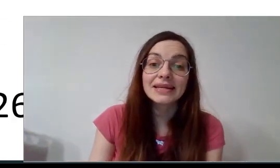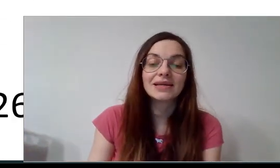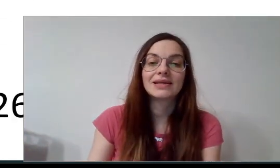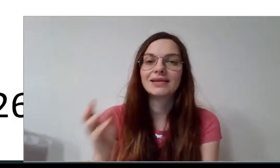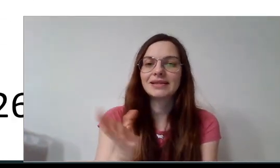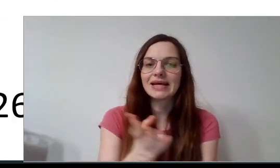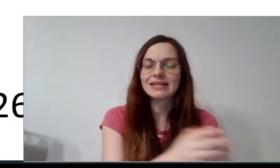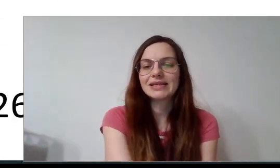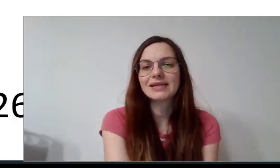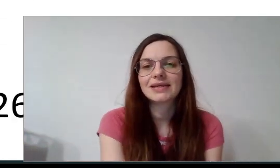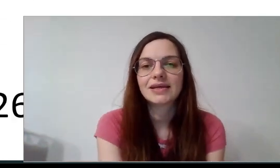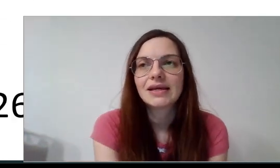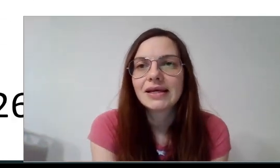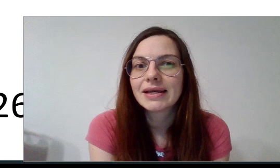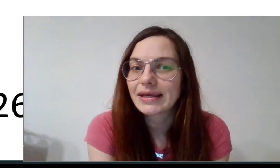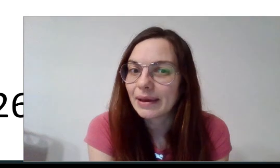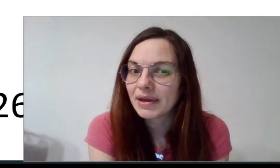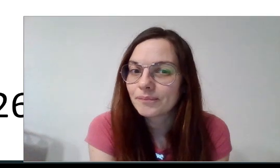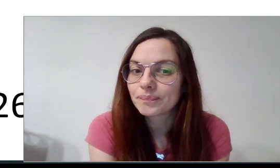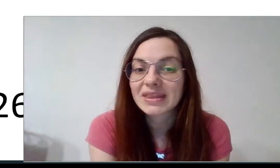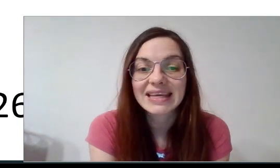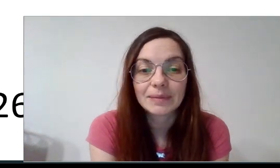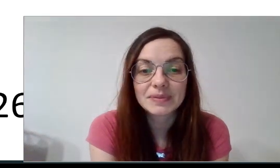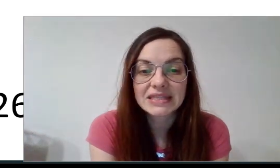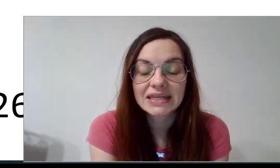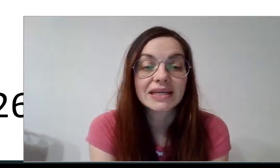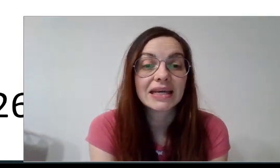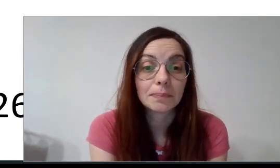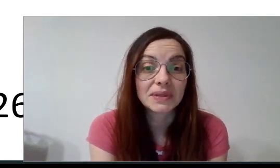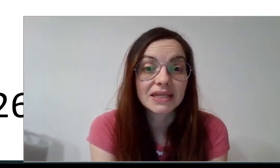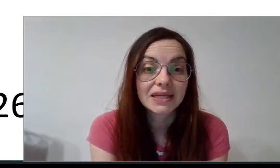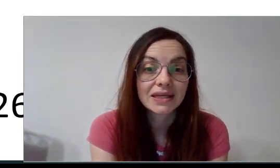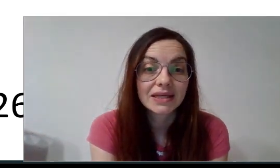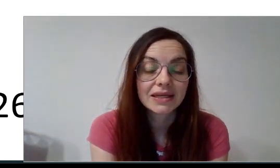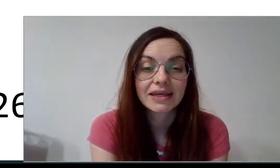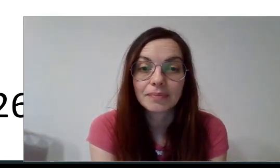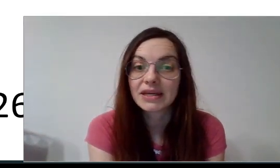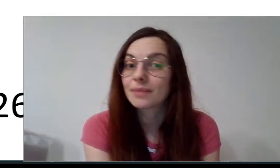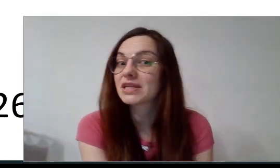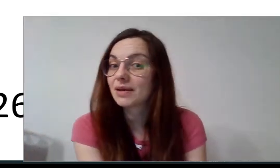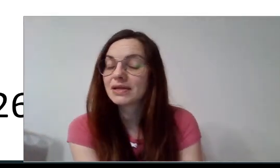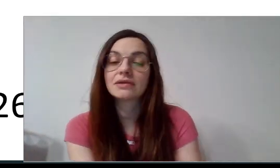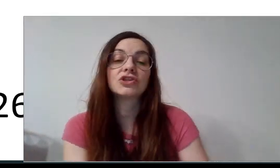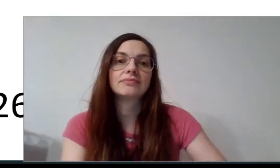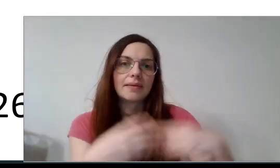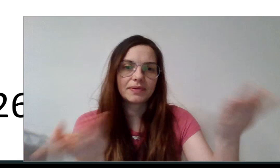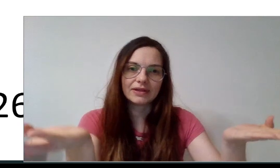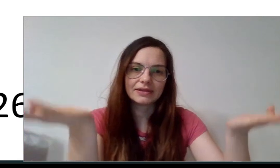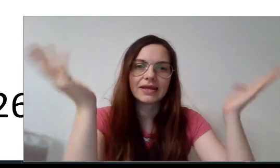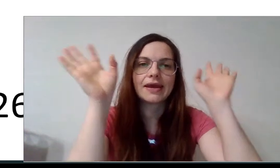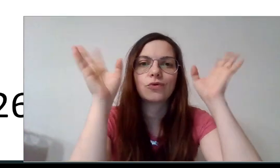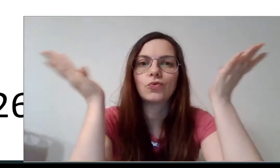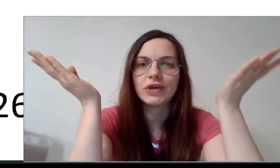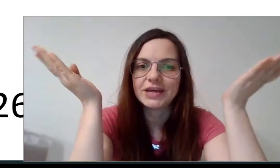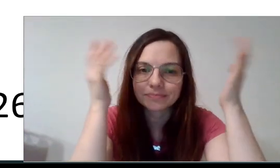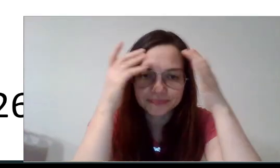Geben? Dati. Gebe? Gibst? Gibt? Geben, gibt, geben. Znači, nepravilan.